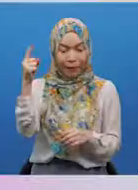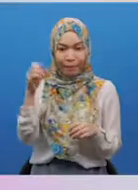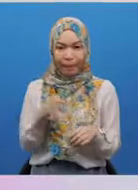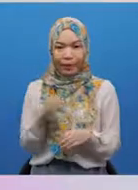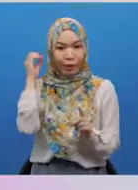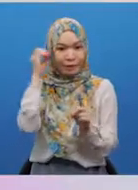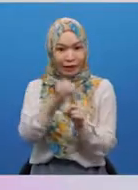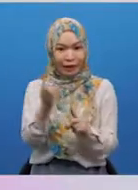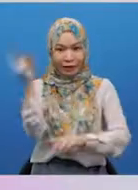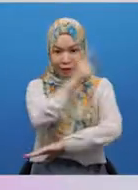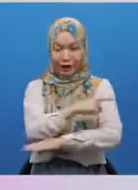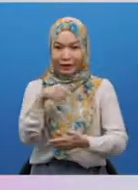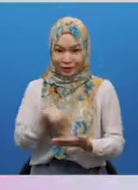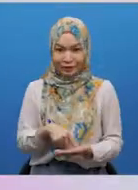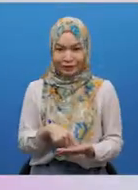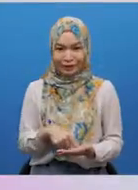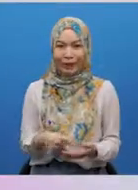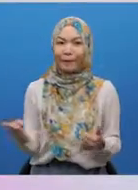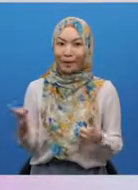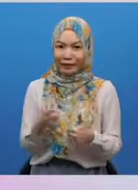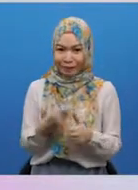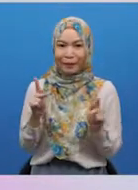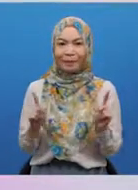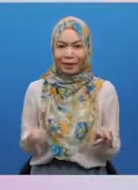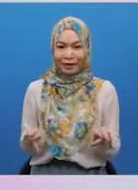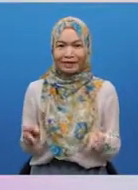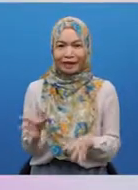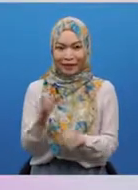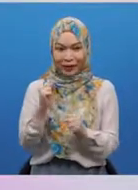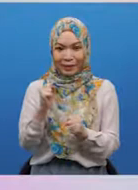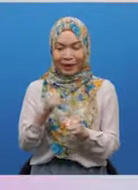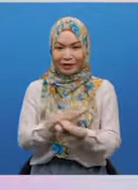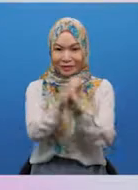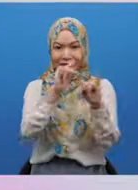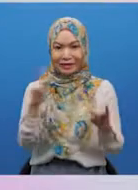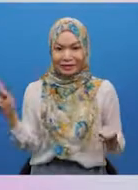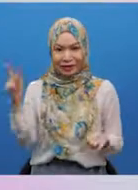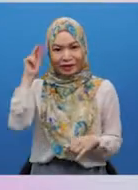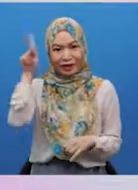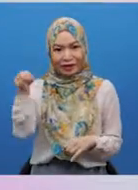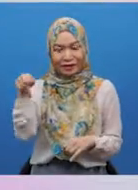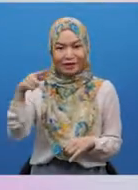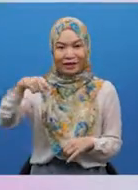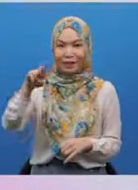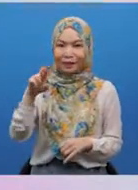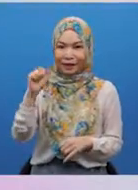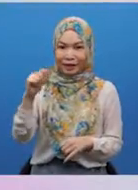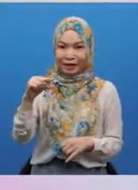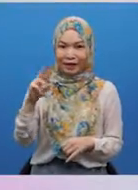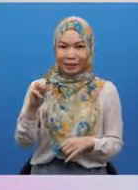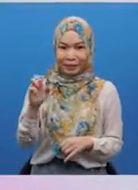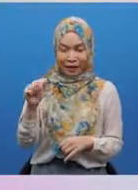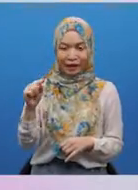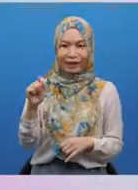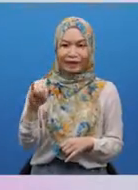ini. Pertama, pelajar dapat menjelaskan konsep pragmatik dalam pertuturan